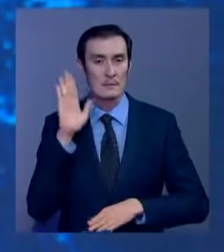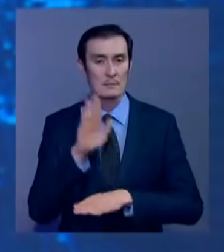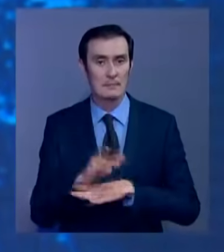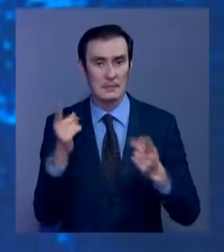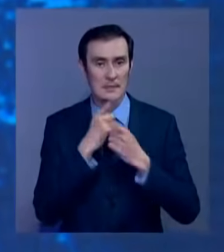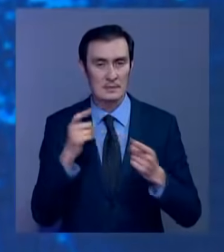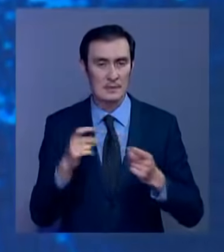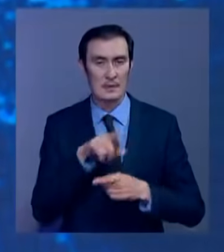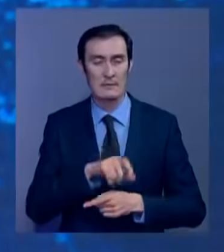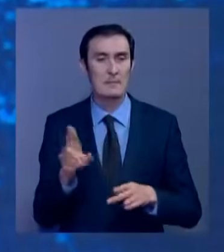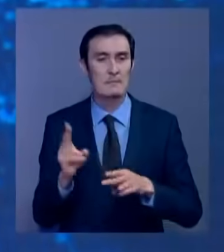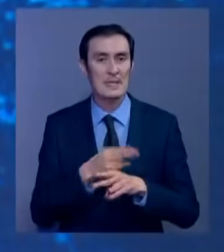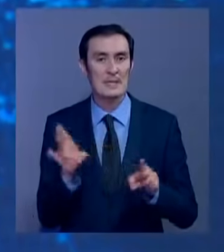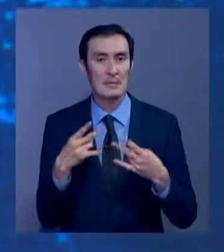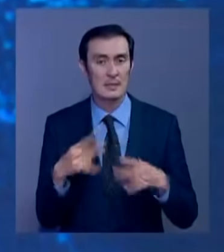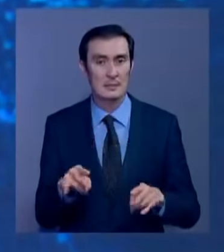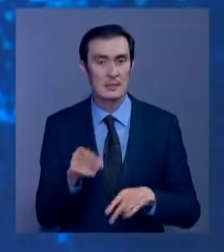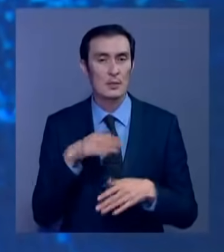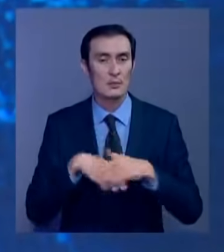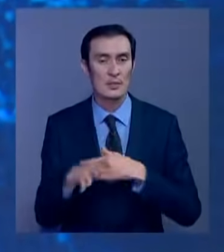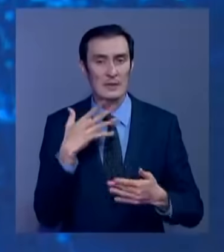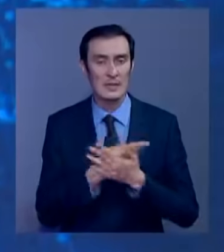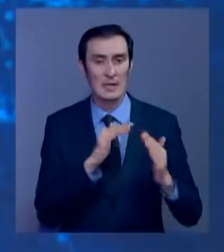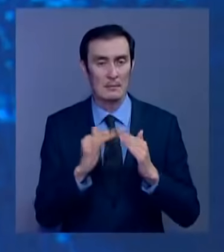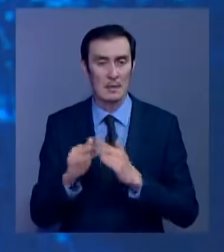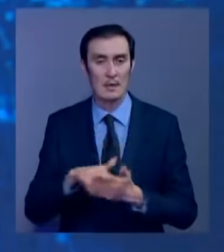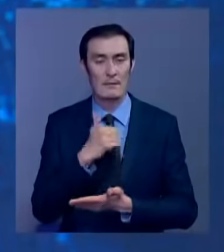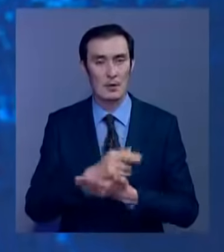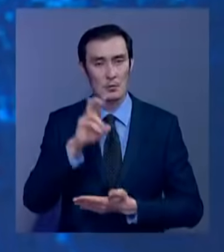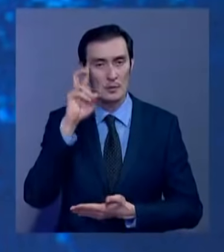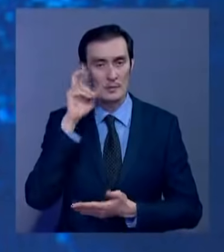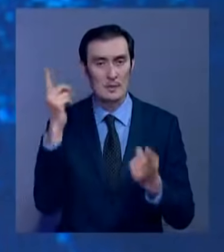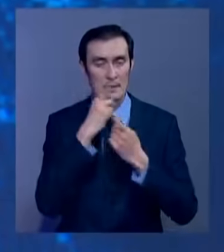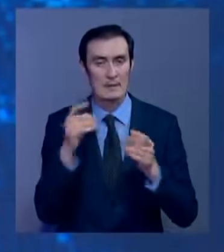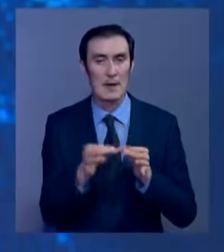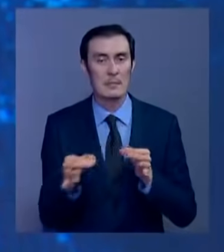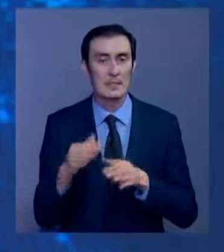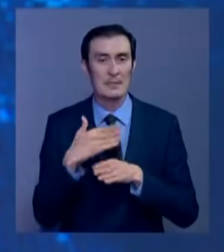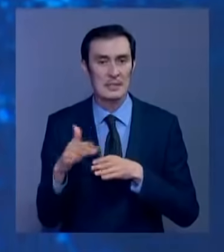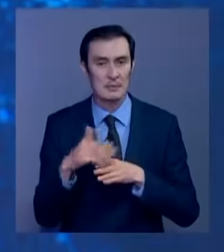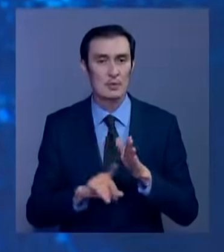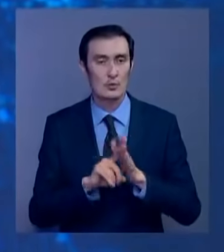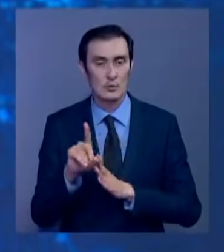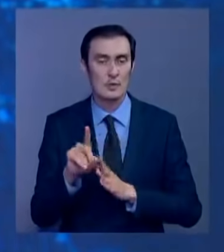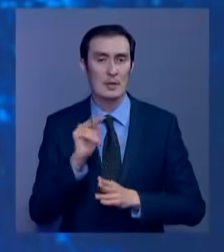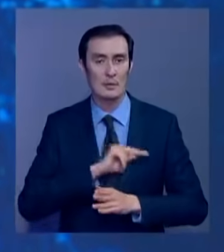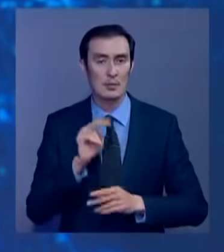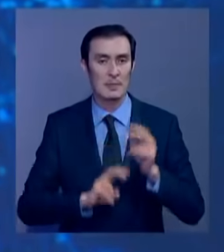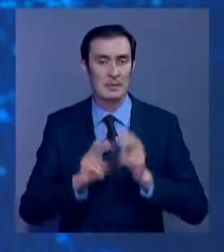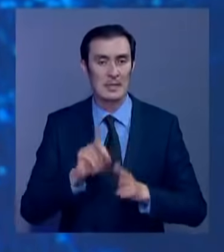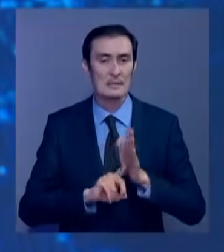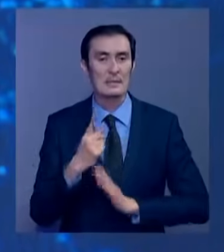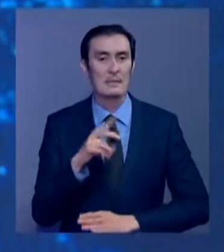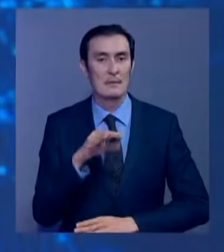призвал казахстанцев без необходимости свои дома не покидать. Глава государства отметил, в регионах постепенно начнут запускать предприятия.